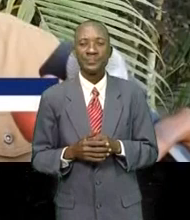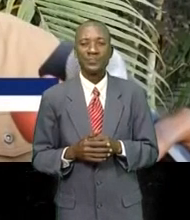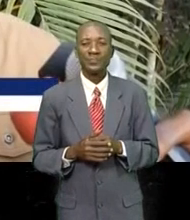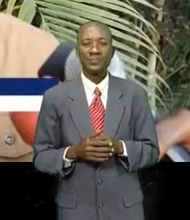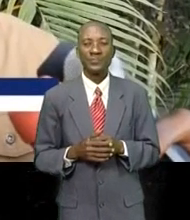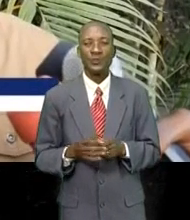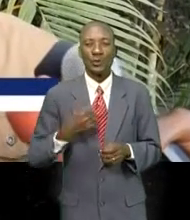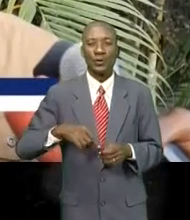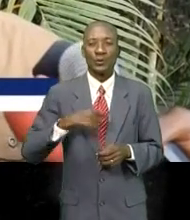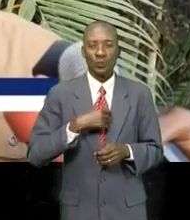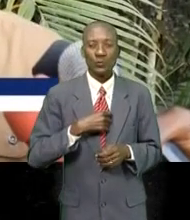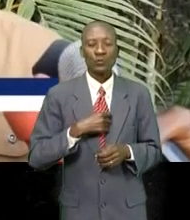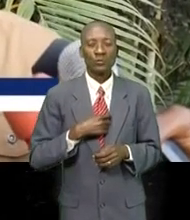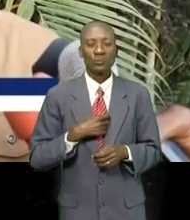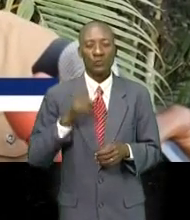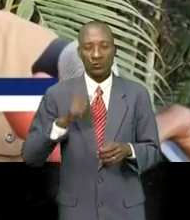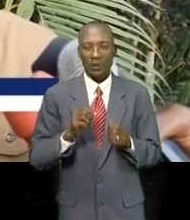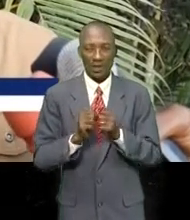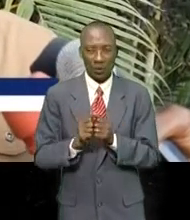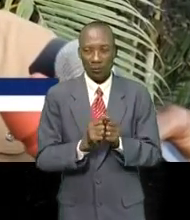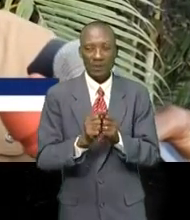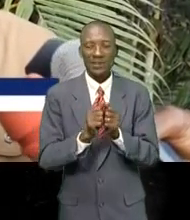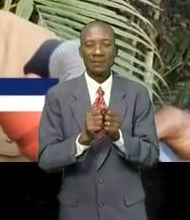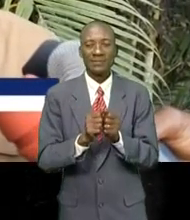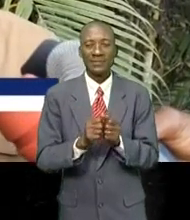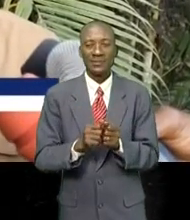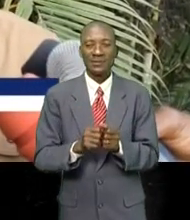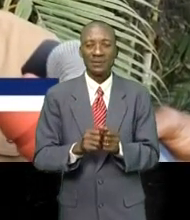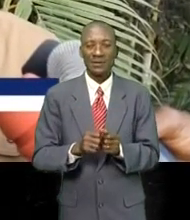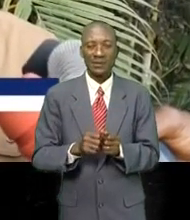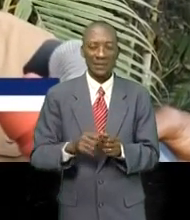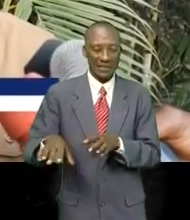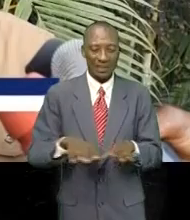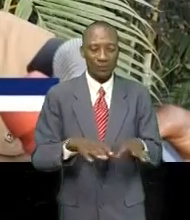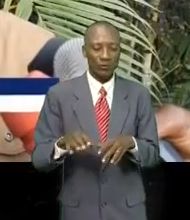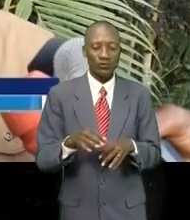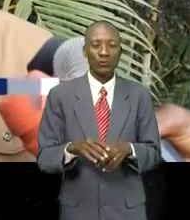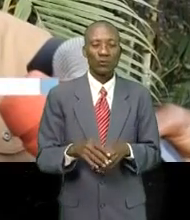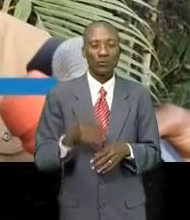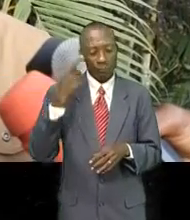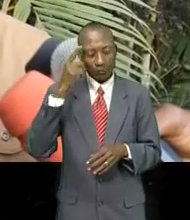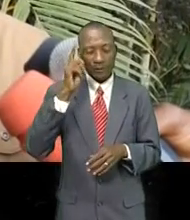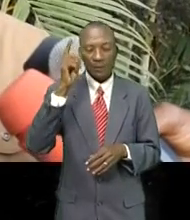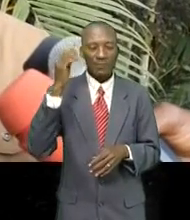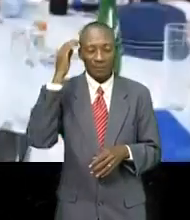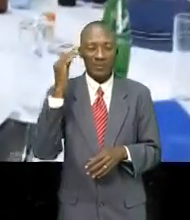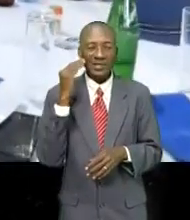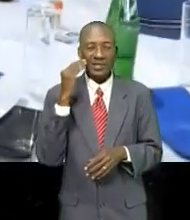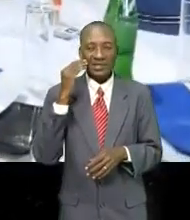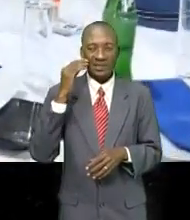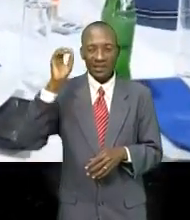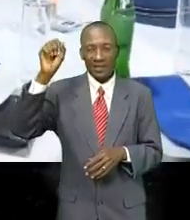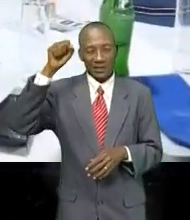nous sommes appelés à accompagner l'action du Premier ministre Sama et aussi donner des conseils,